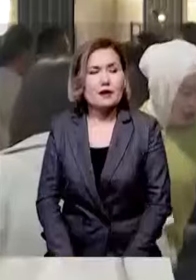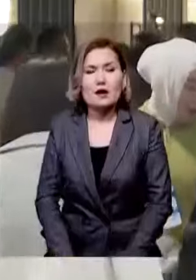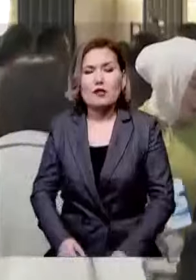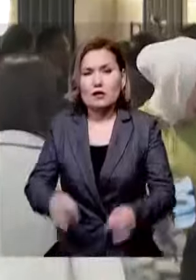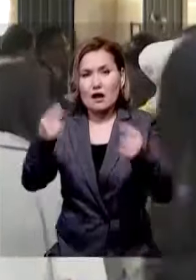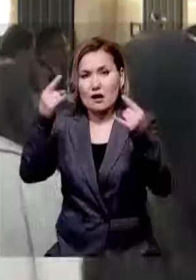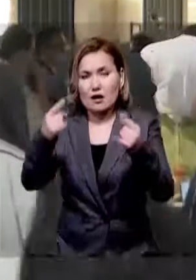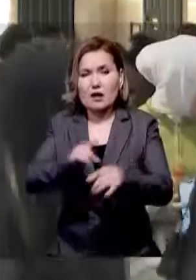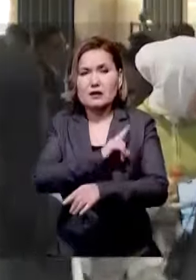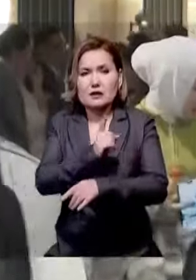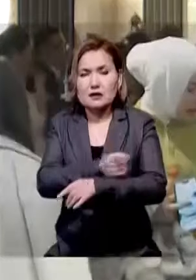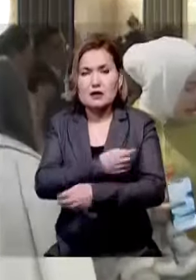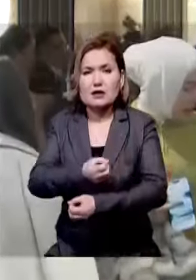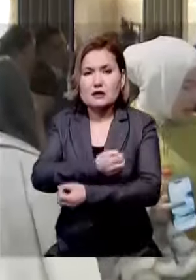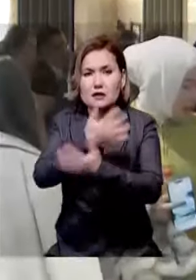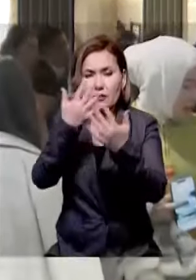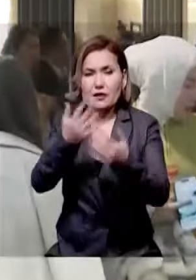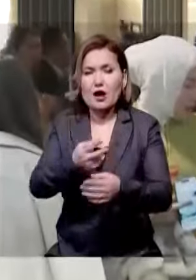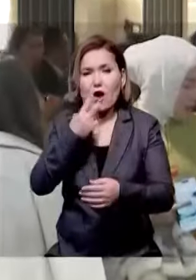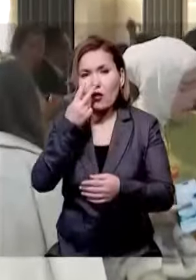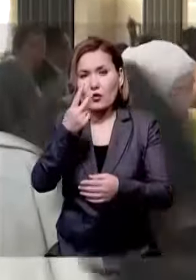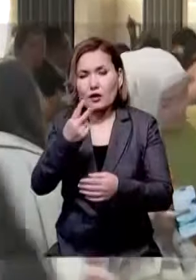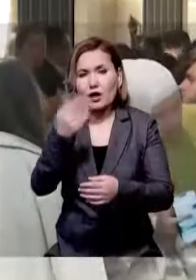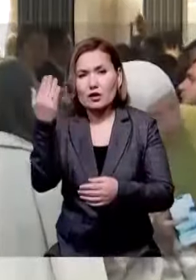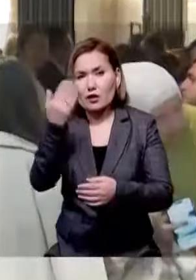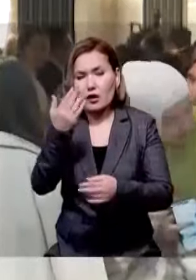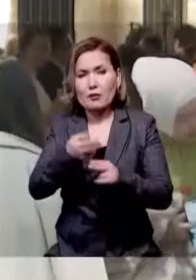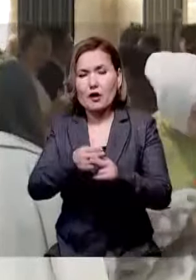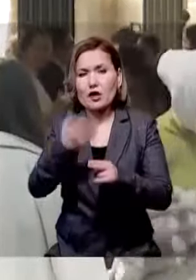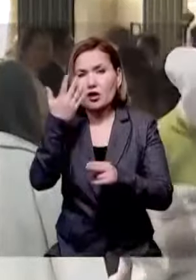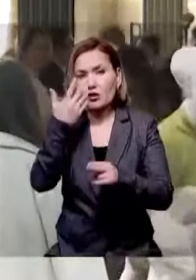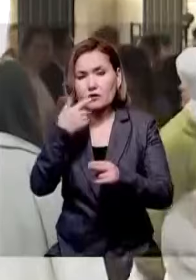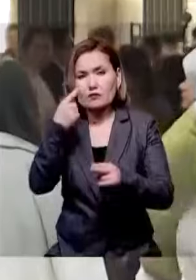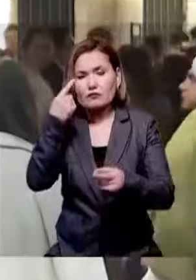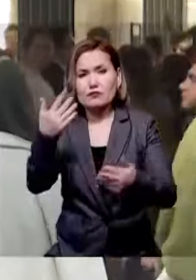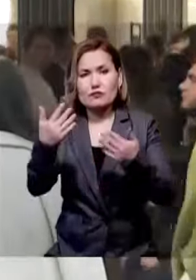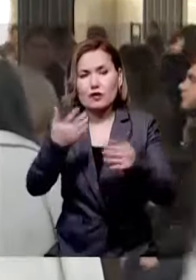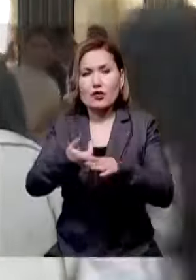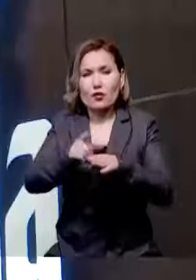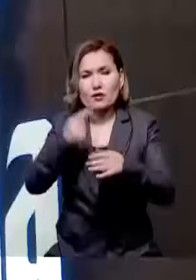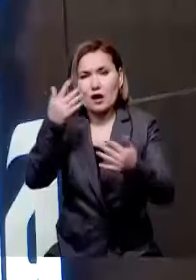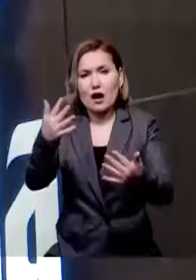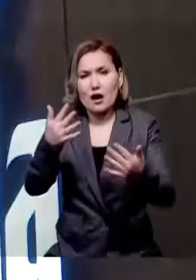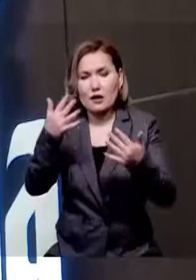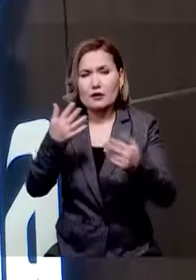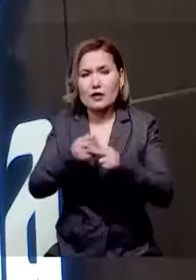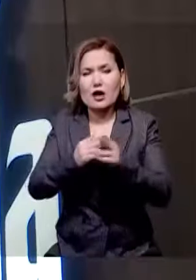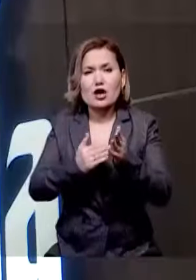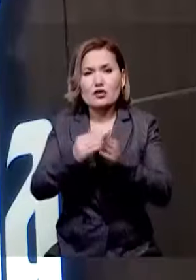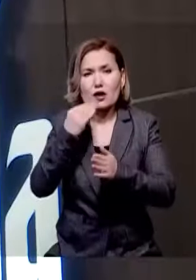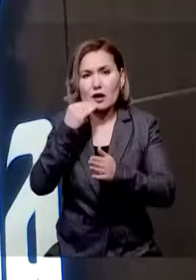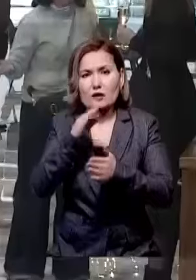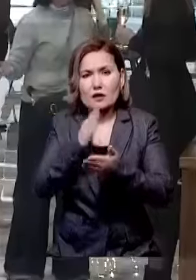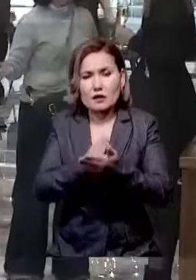жарықтығы, сосын көрген киноларда түсі барлығы өте айқын және де жоғары болып